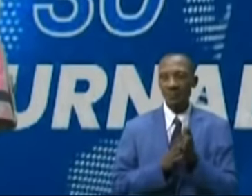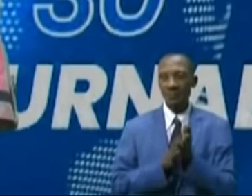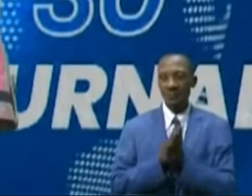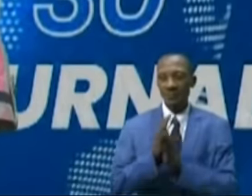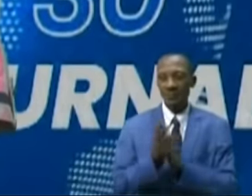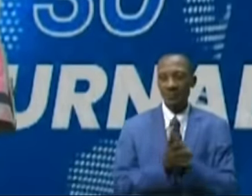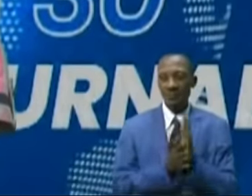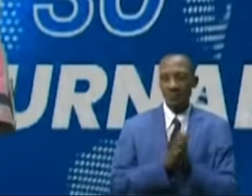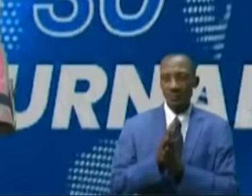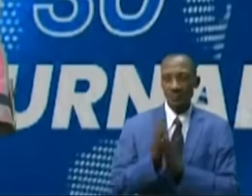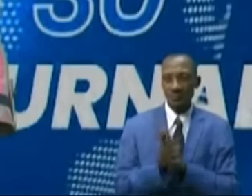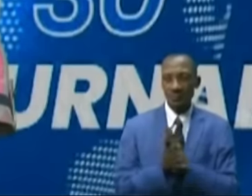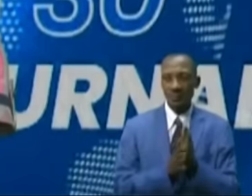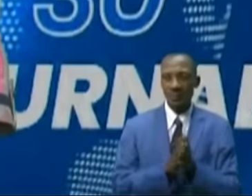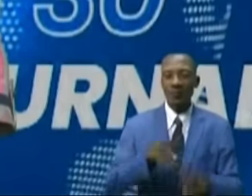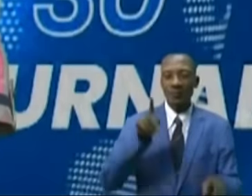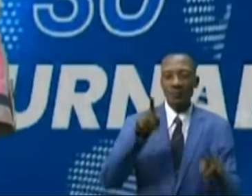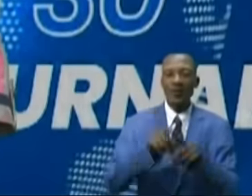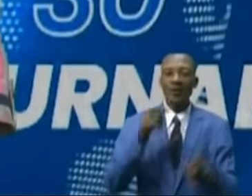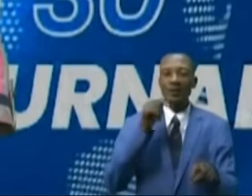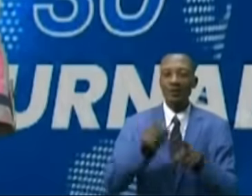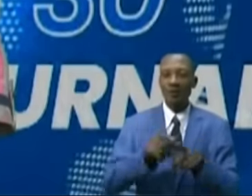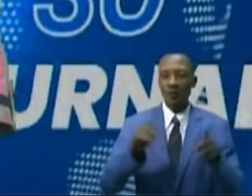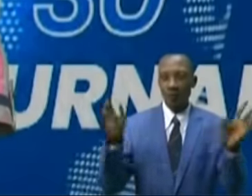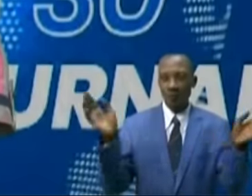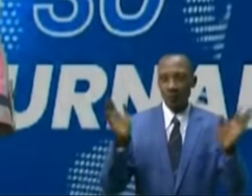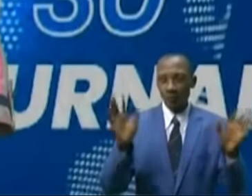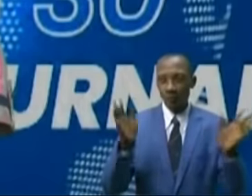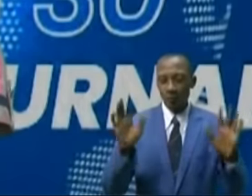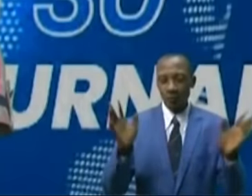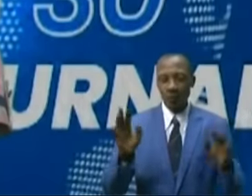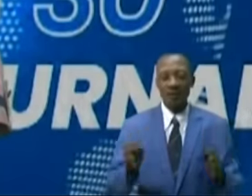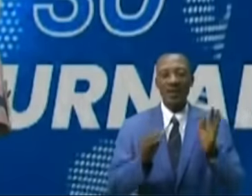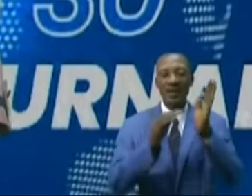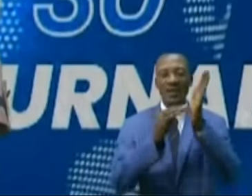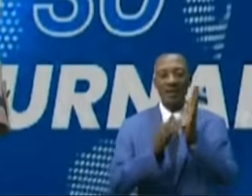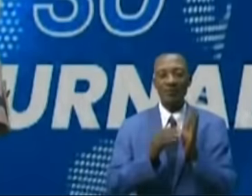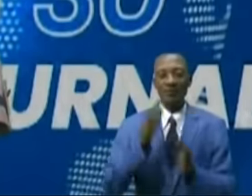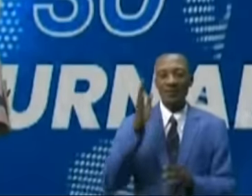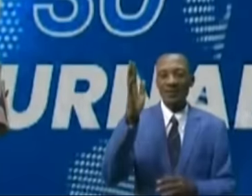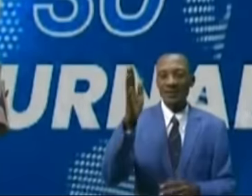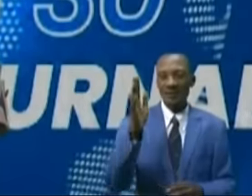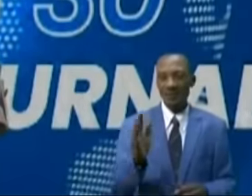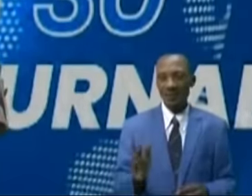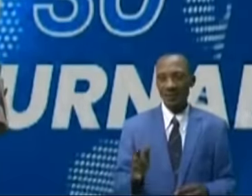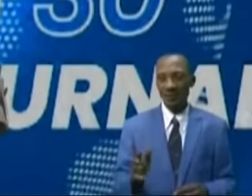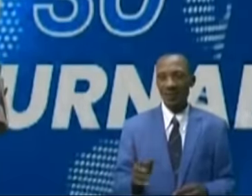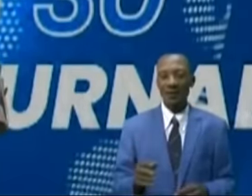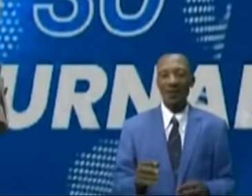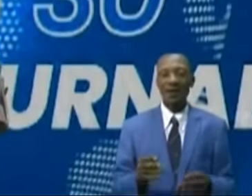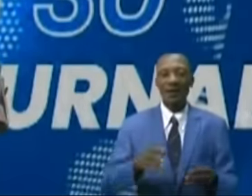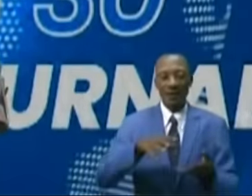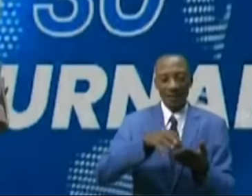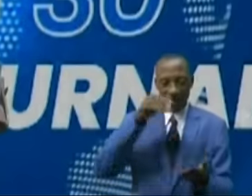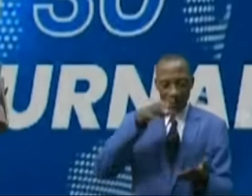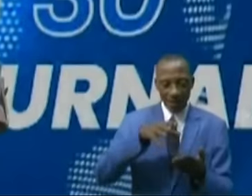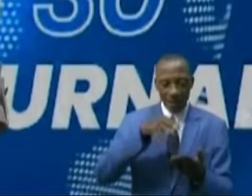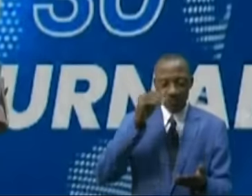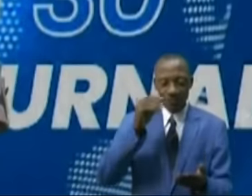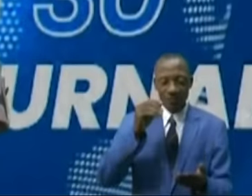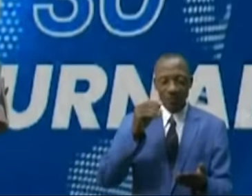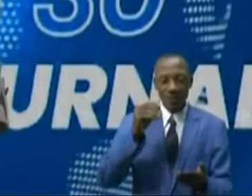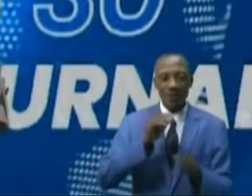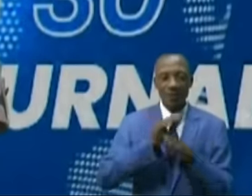l'édition 2024. Au total, 9500 finalistes des humanités participent à la